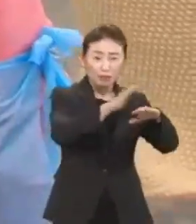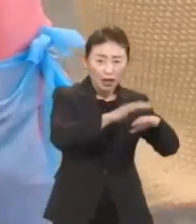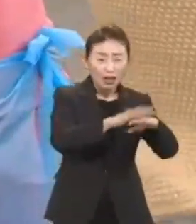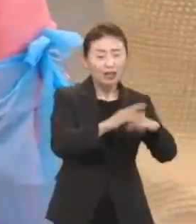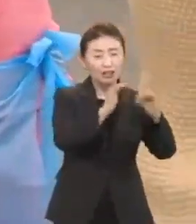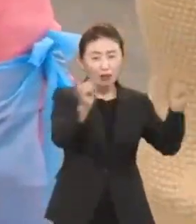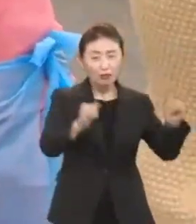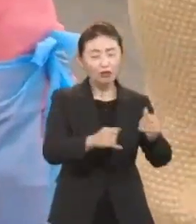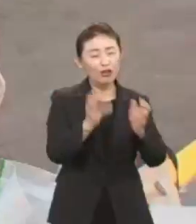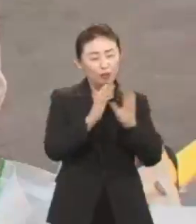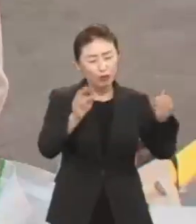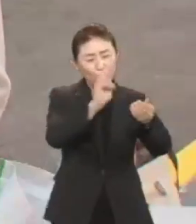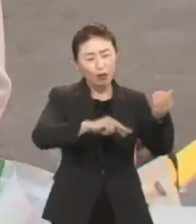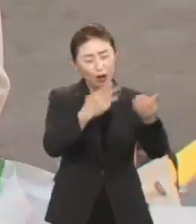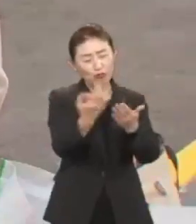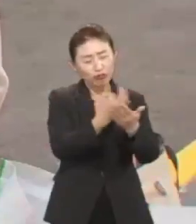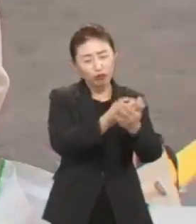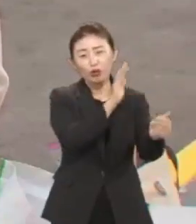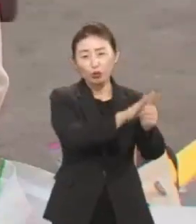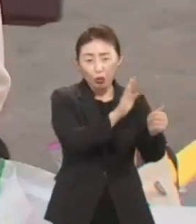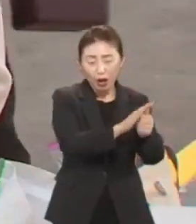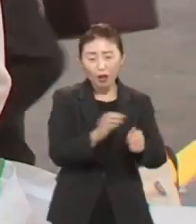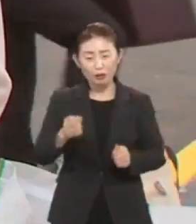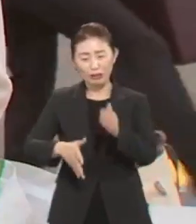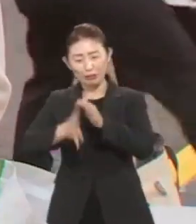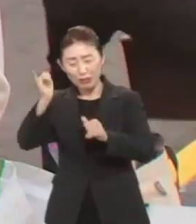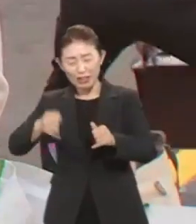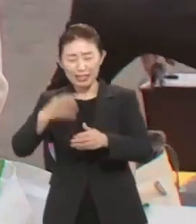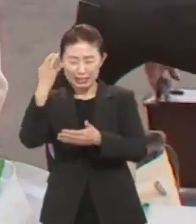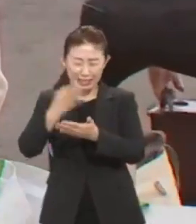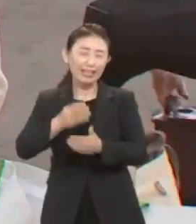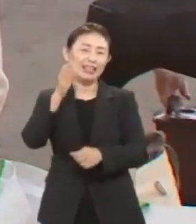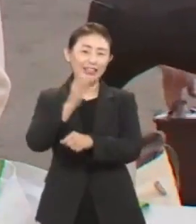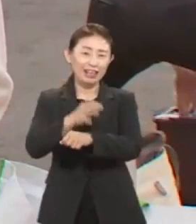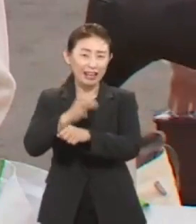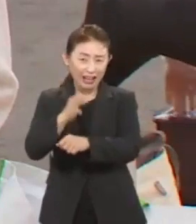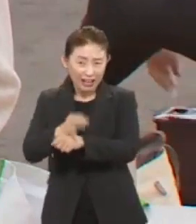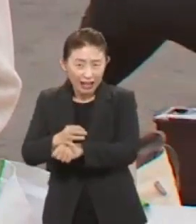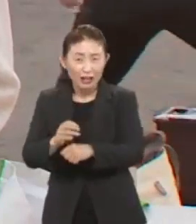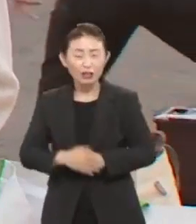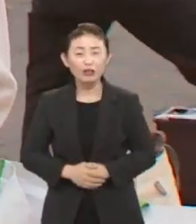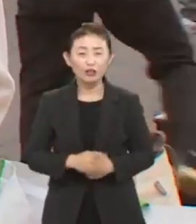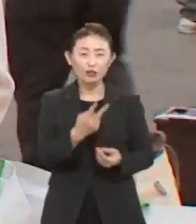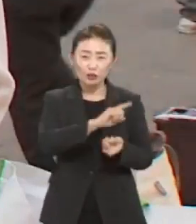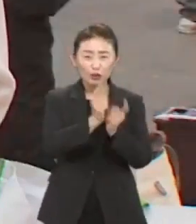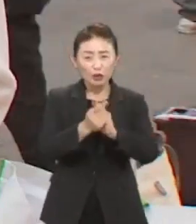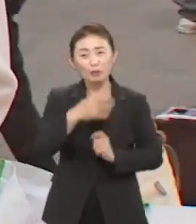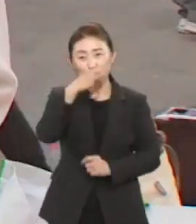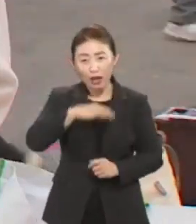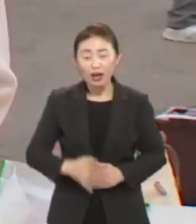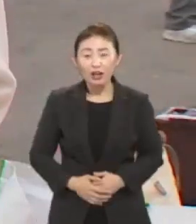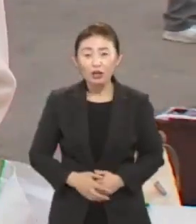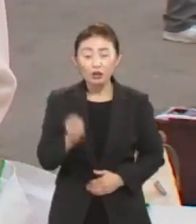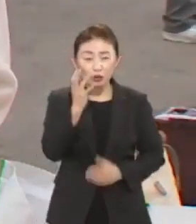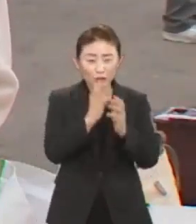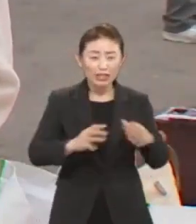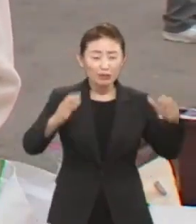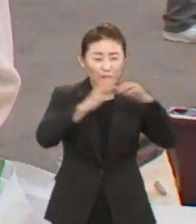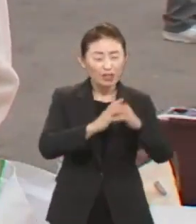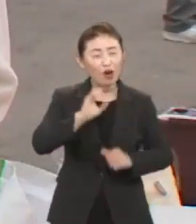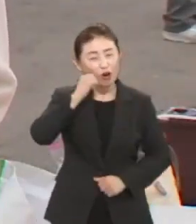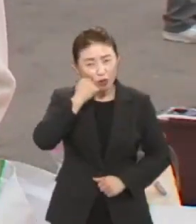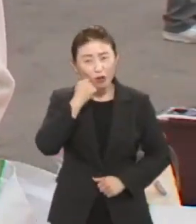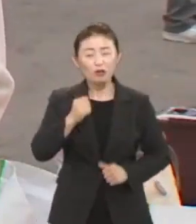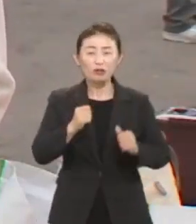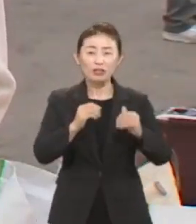위해 열렸습니다. 이번에 담근 김치는 김장의 공동체적 의미를 살려 보육원 등 취약계층에 전달되고 시민이